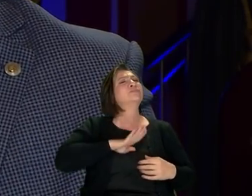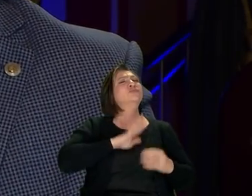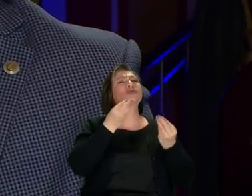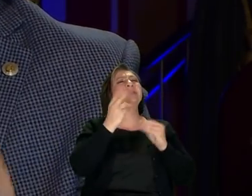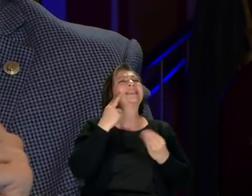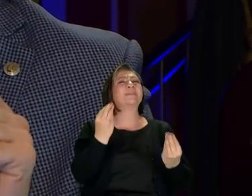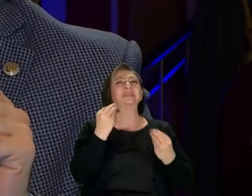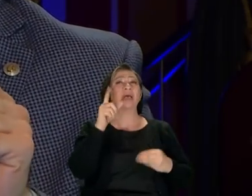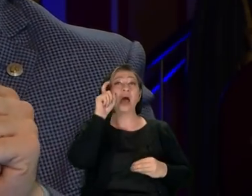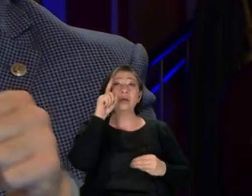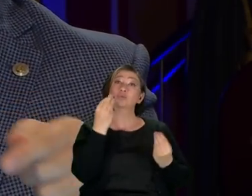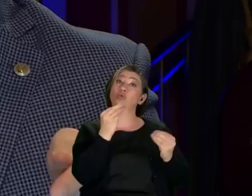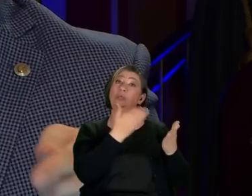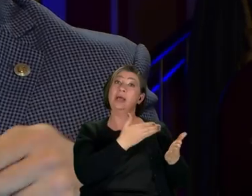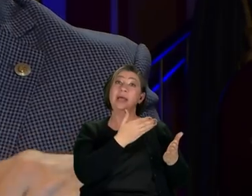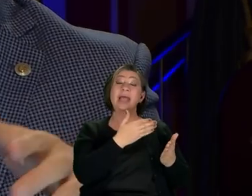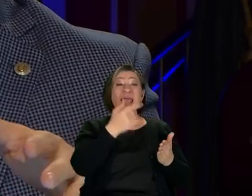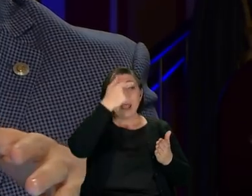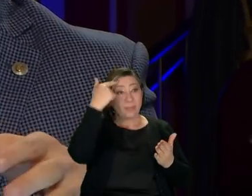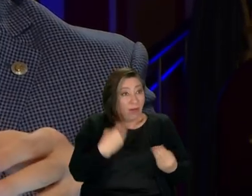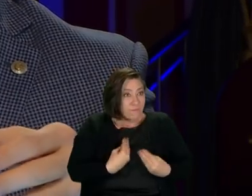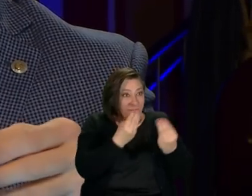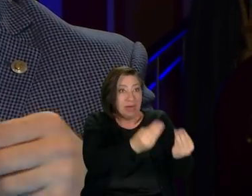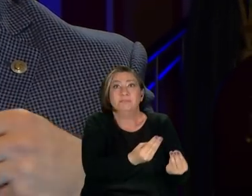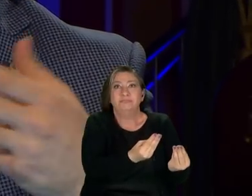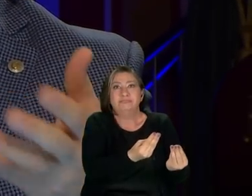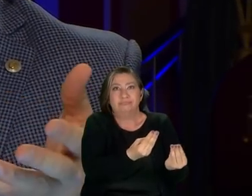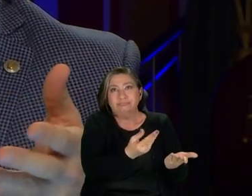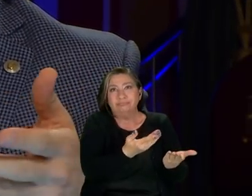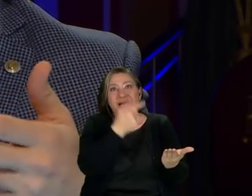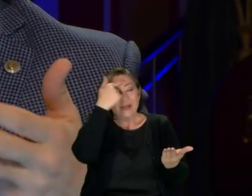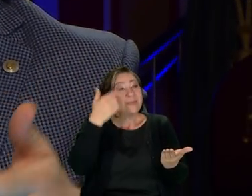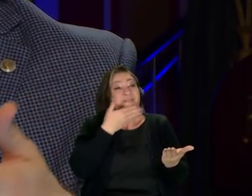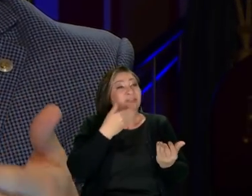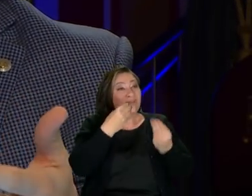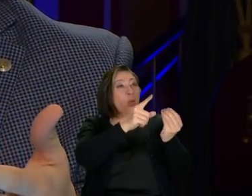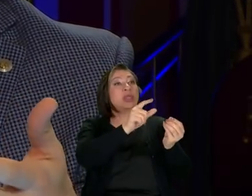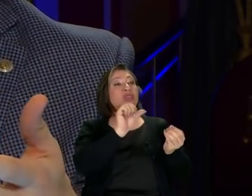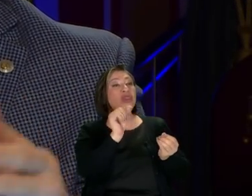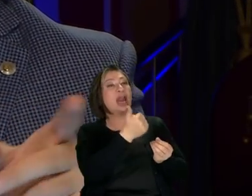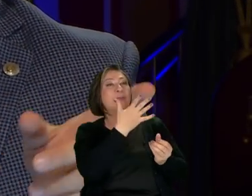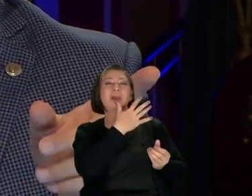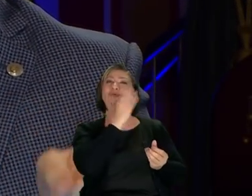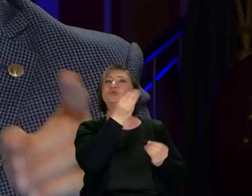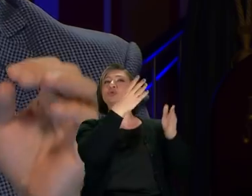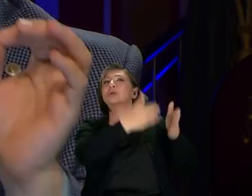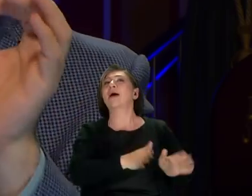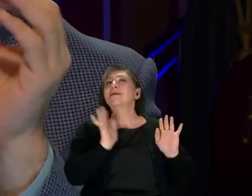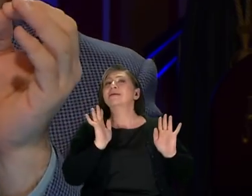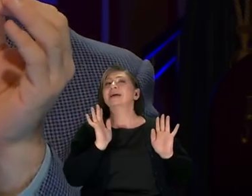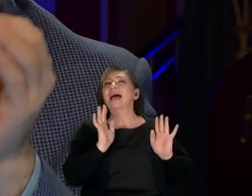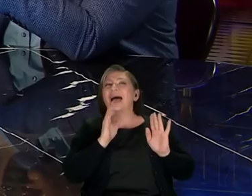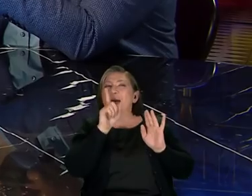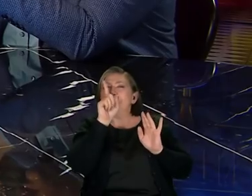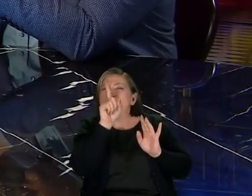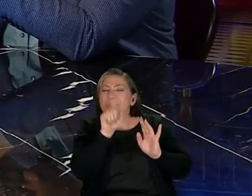temiz çocuklar. Bir de akıllı çocuklar. İmkanları da vermişiz. İmkanlar verince bunlar değerlendirmesini bilen çocuklar. Arada yeter ki yani